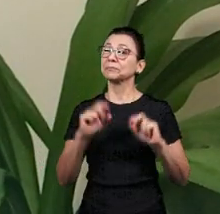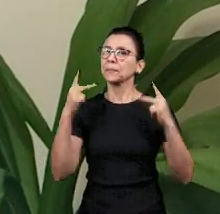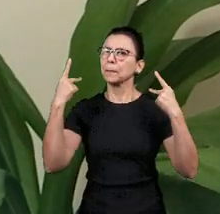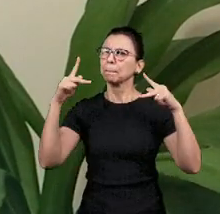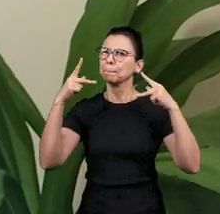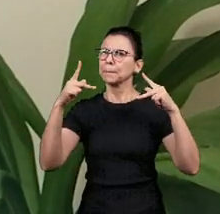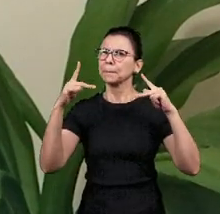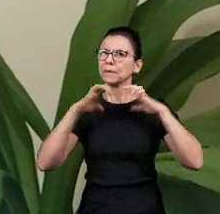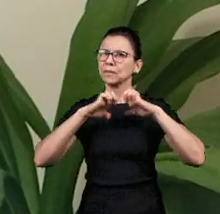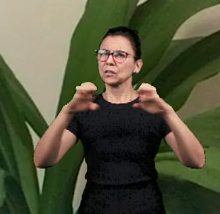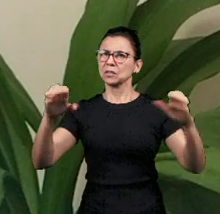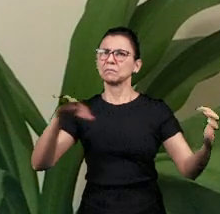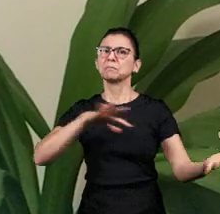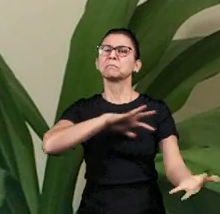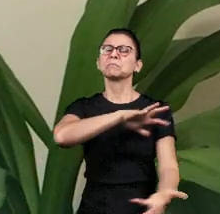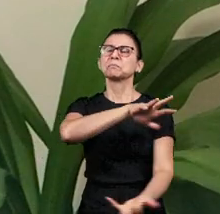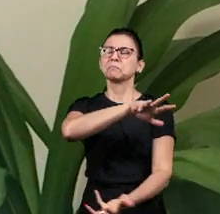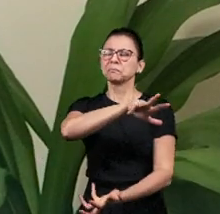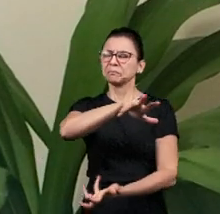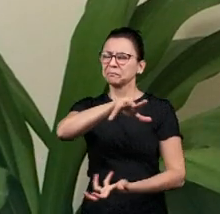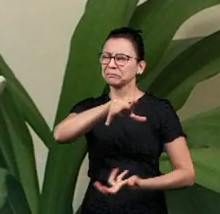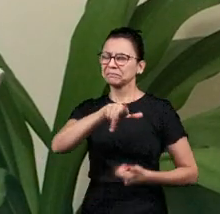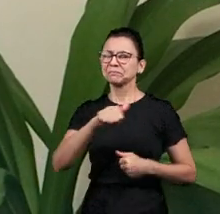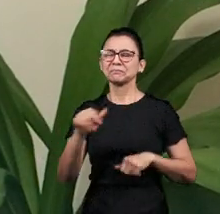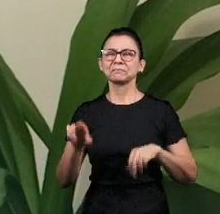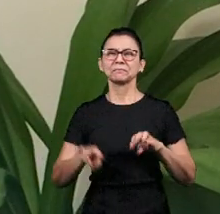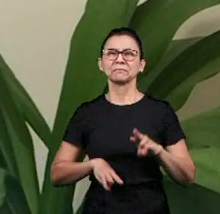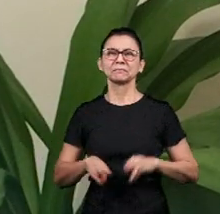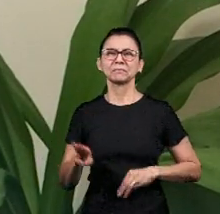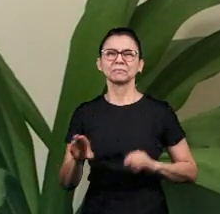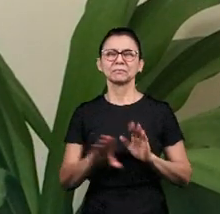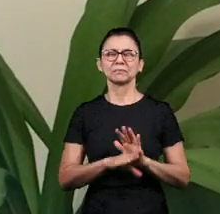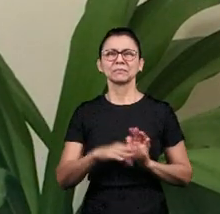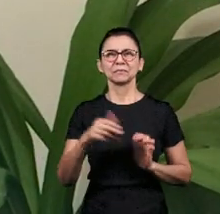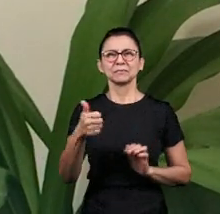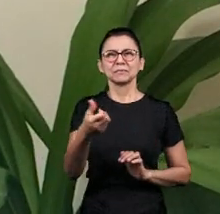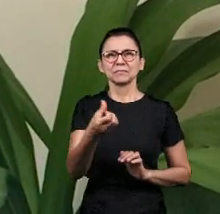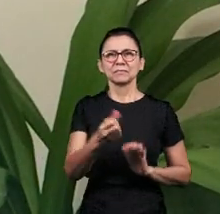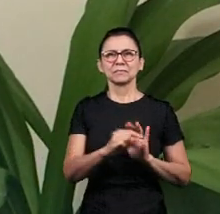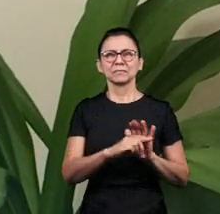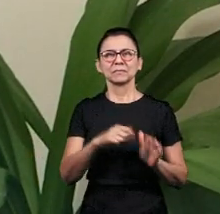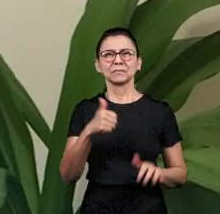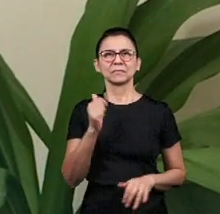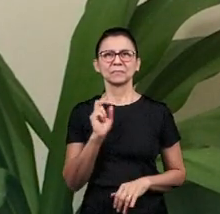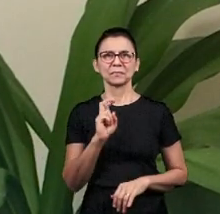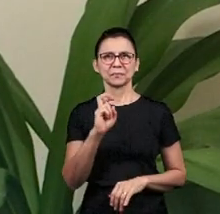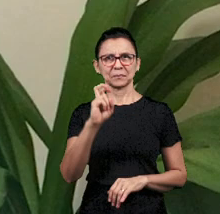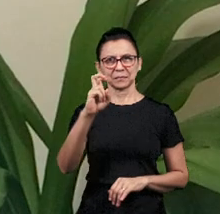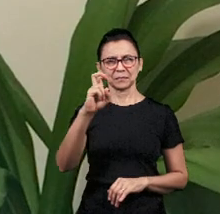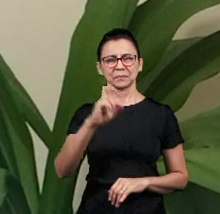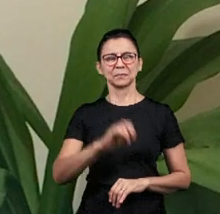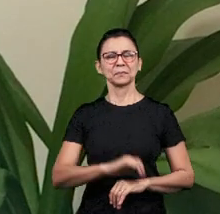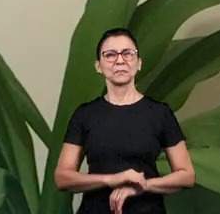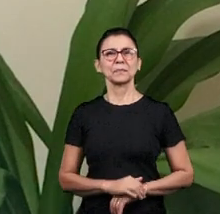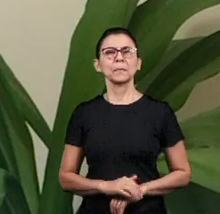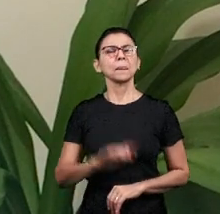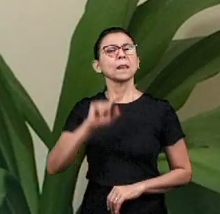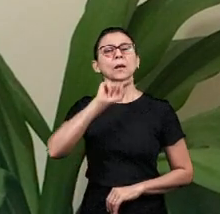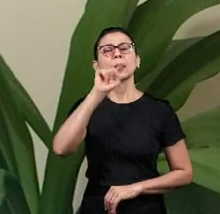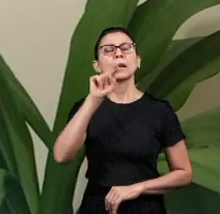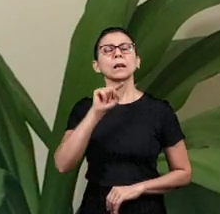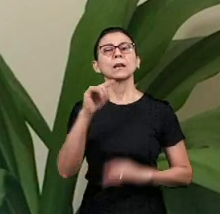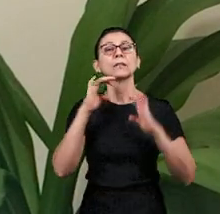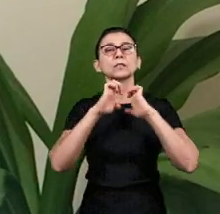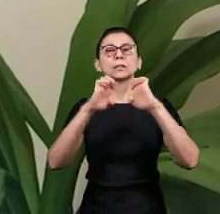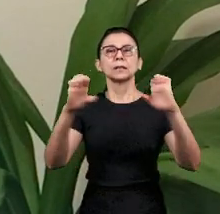la créature. Nous pouvons voir cela en Marc chapitre 16, verset 15. Évangéliser est de faire